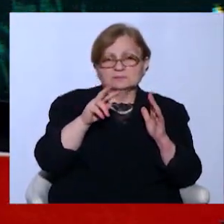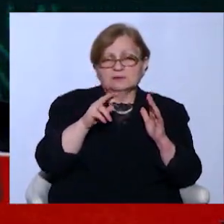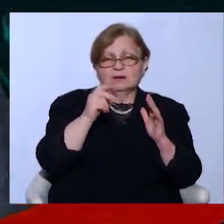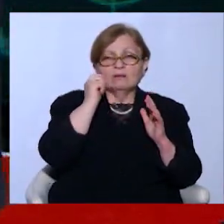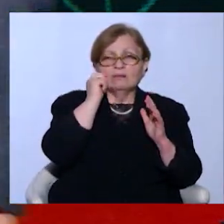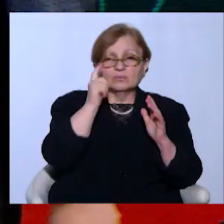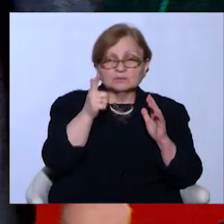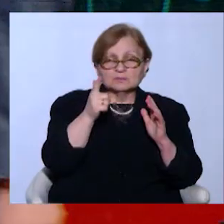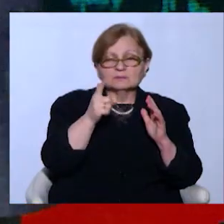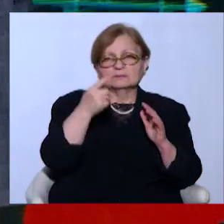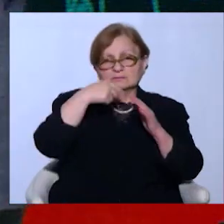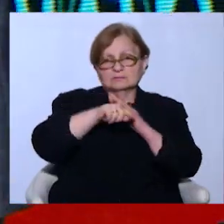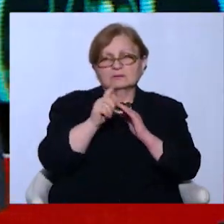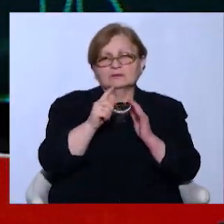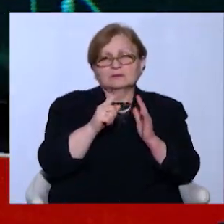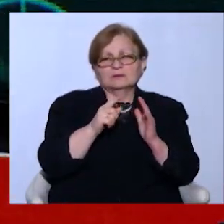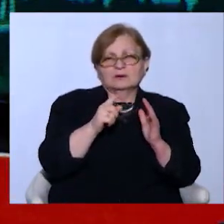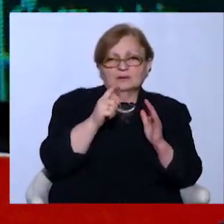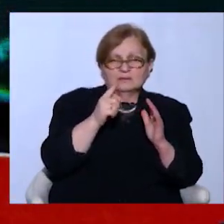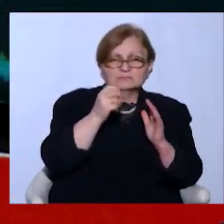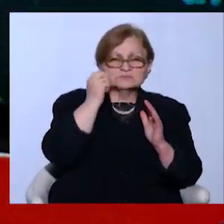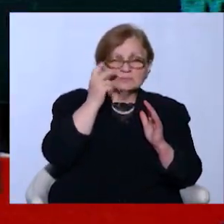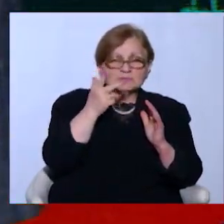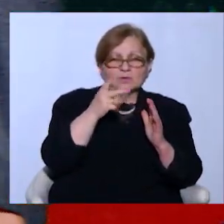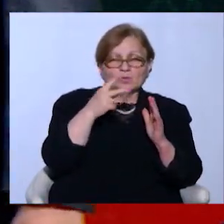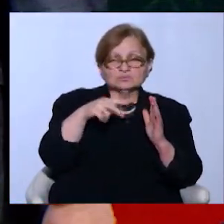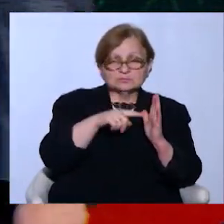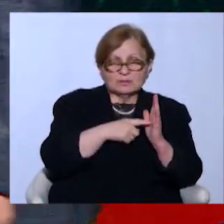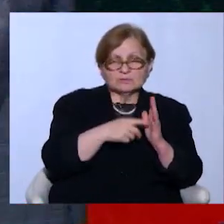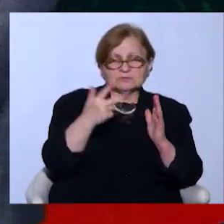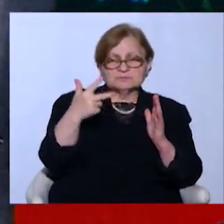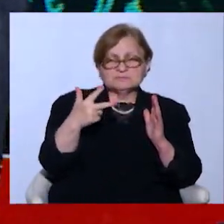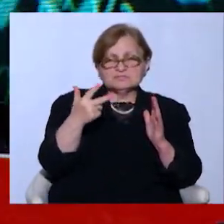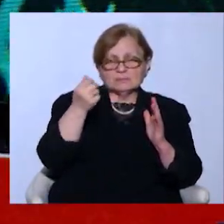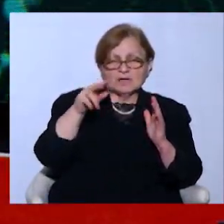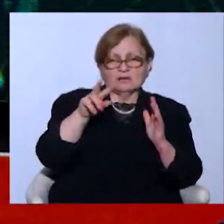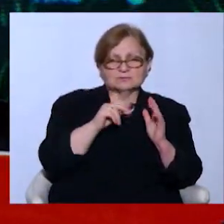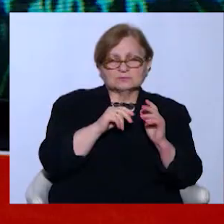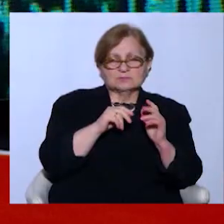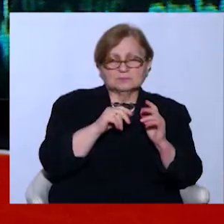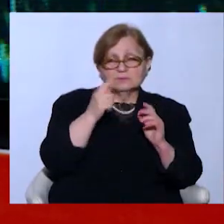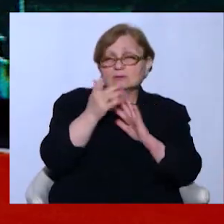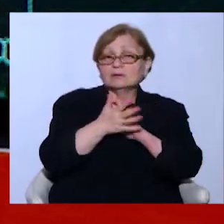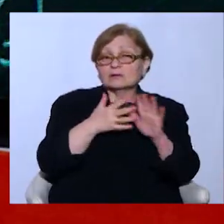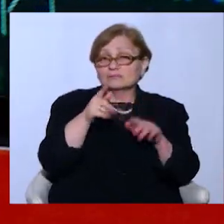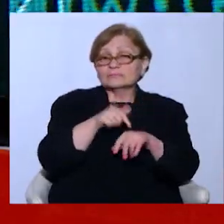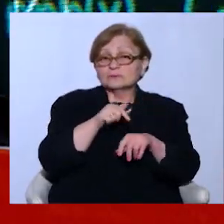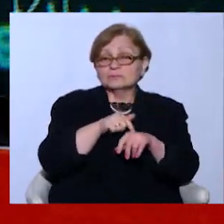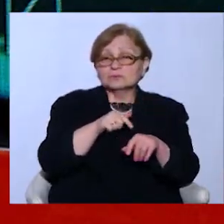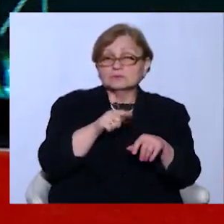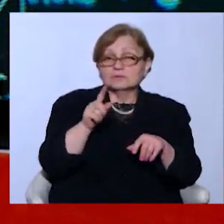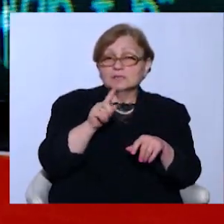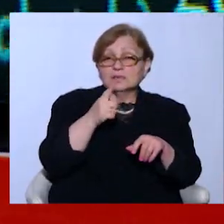დღის შემდეგ 20 გამრავლული 3 მეორე ხარისხში, 3 დღის შემდეგ 20 გამრავლული 3 მესამე ხარისხში. ხვდებით, რომ